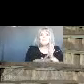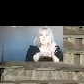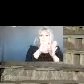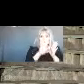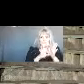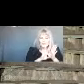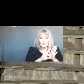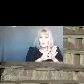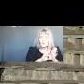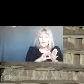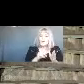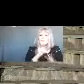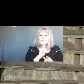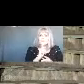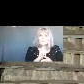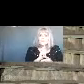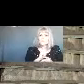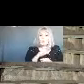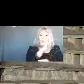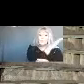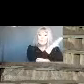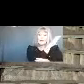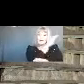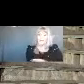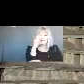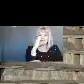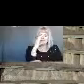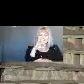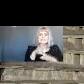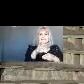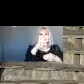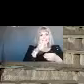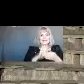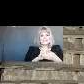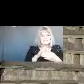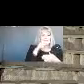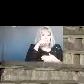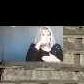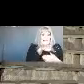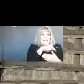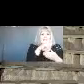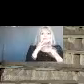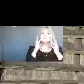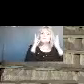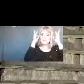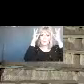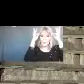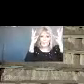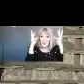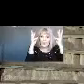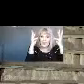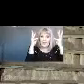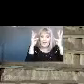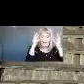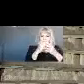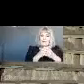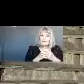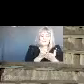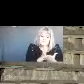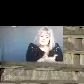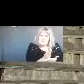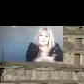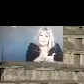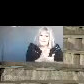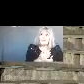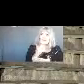om Christus te kies. Jesus is die koning en jy word geroep om deel te wees van sy